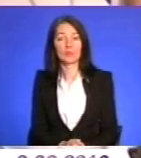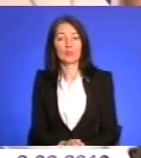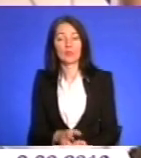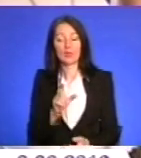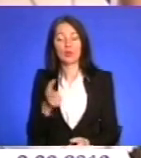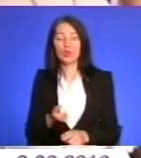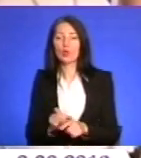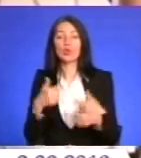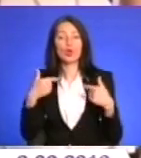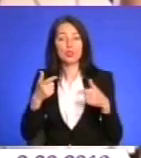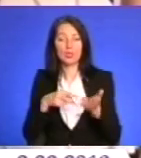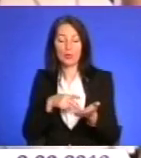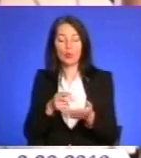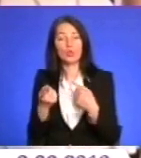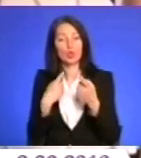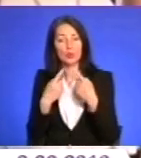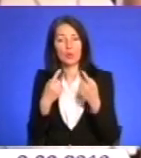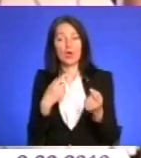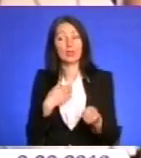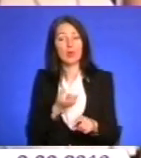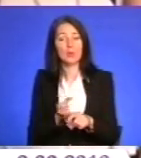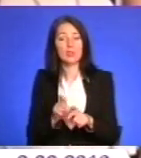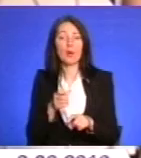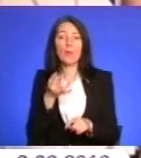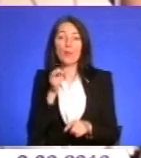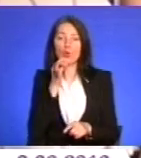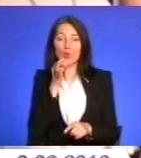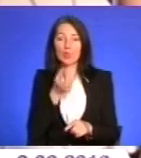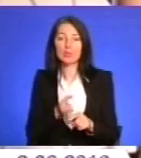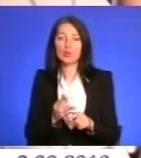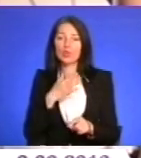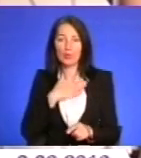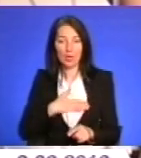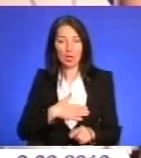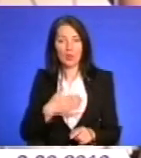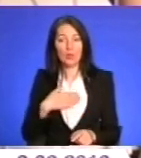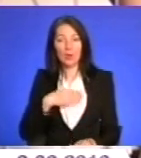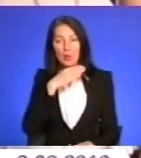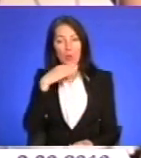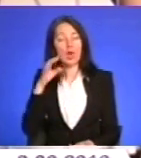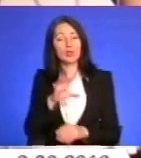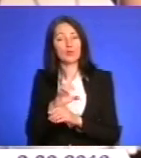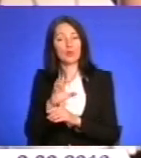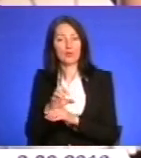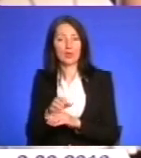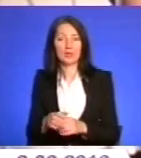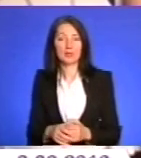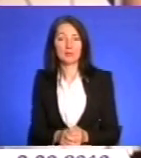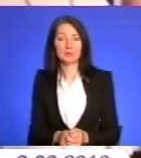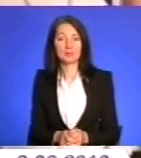Люди дуже гостинні, підходять, розмовляють, нам це подобається. Вони насправді дуже приємні. Ми багато фотографувалися.